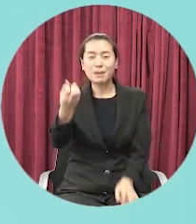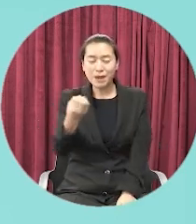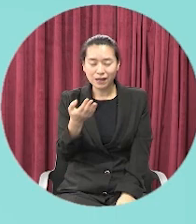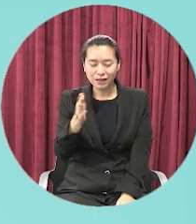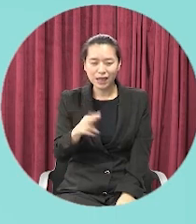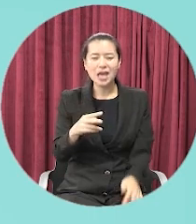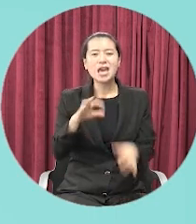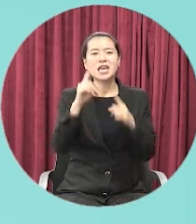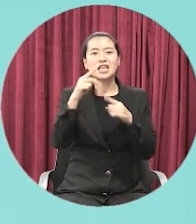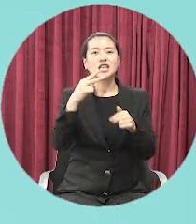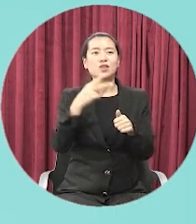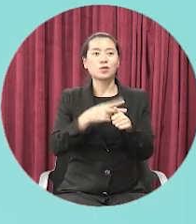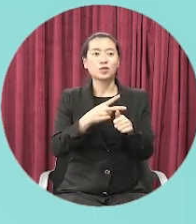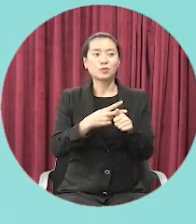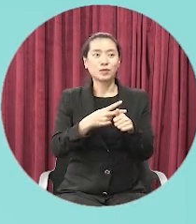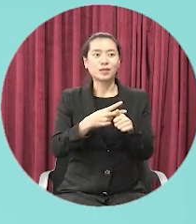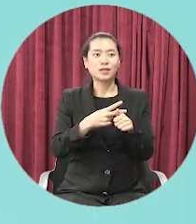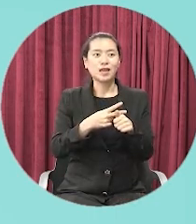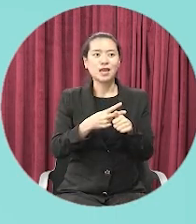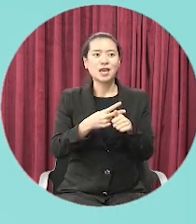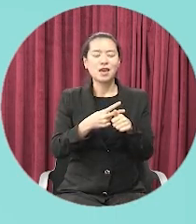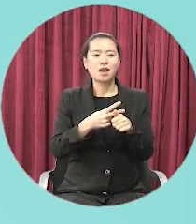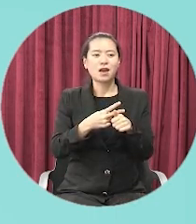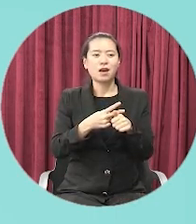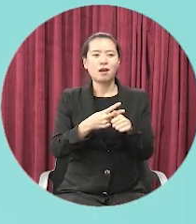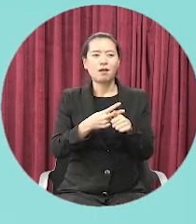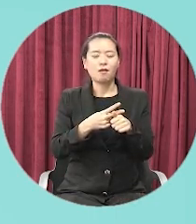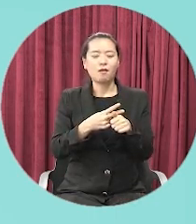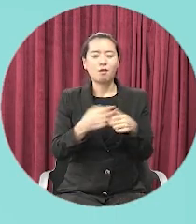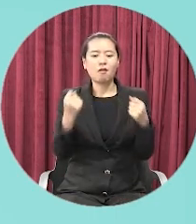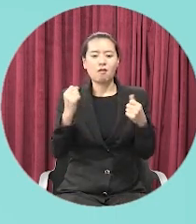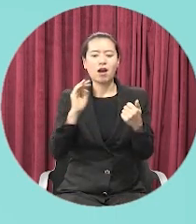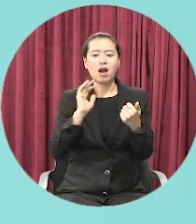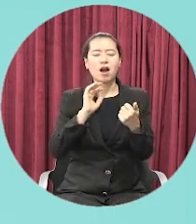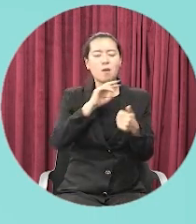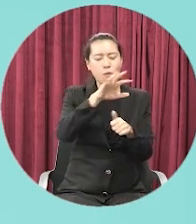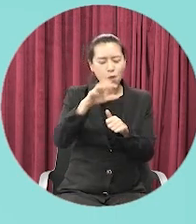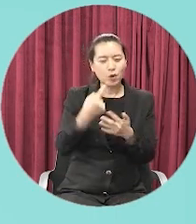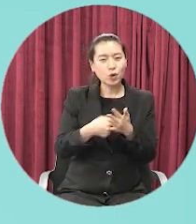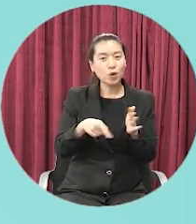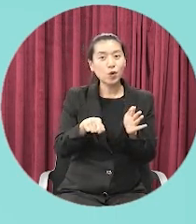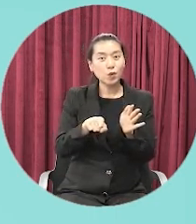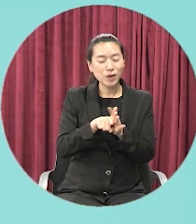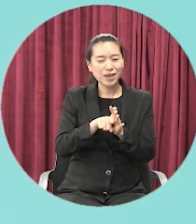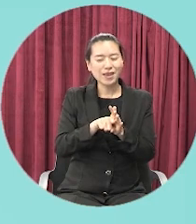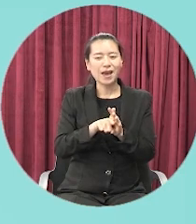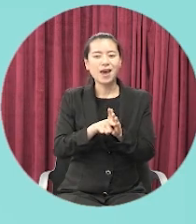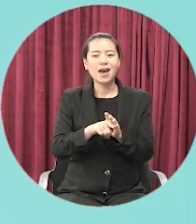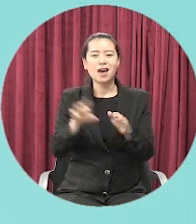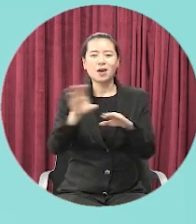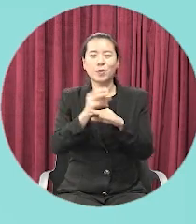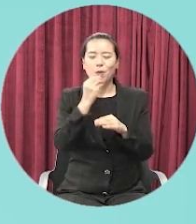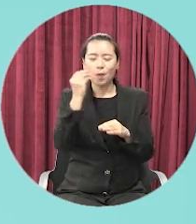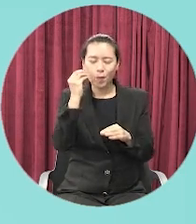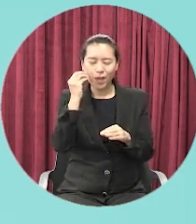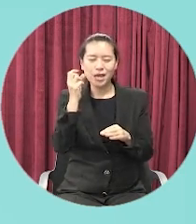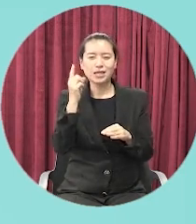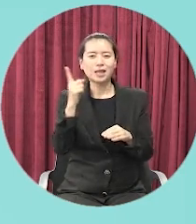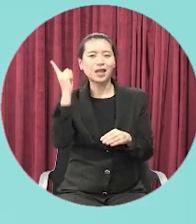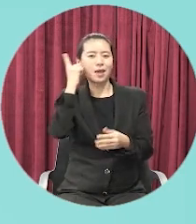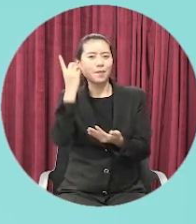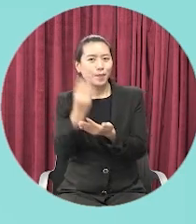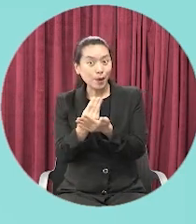마신 것 중에서 케어 깊 어 필링 폼 개발이 여태 보면은 이 과제를 김찬 교수 를 매수 하신 보군